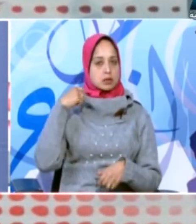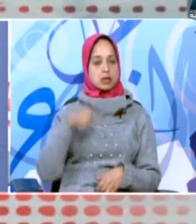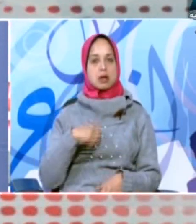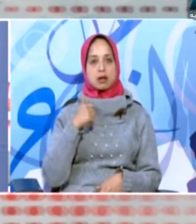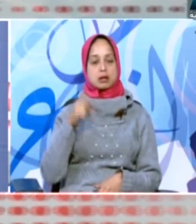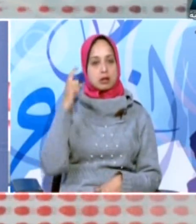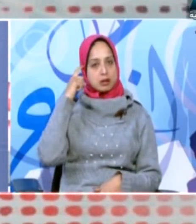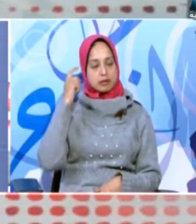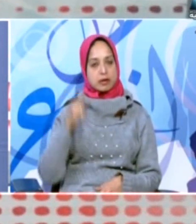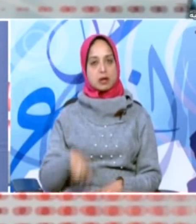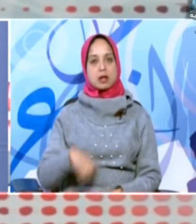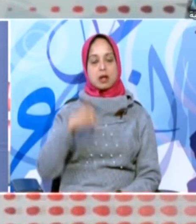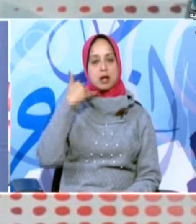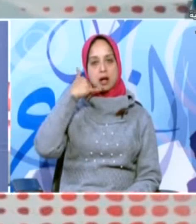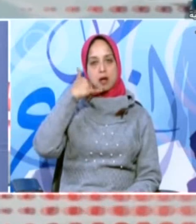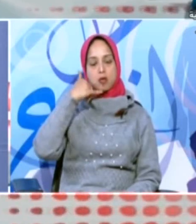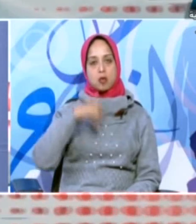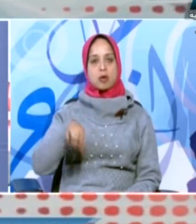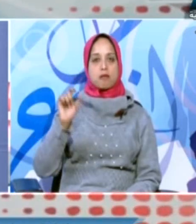فاطمة، السلام عليكم يا فاطمة.